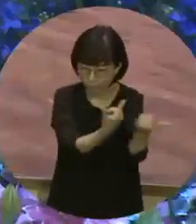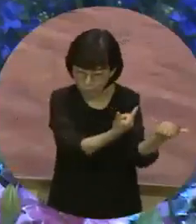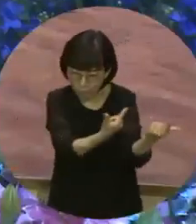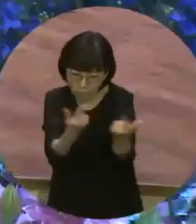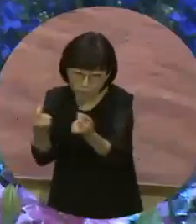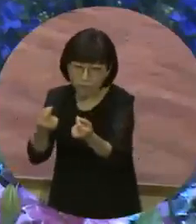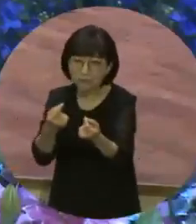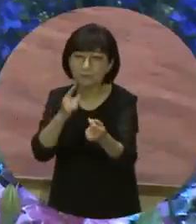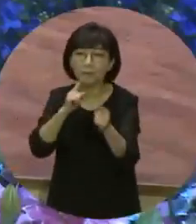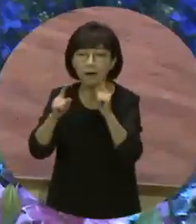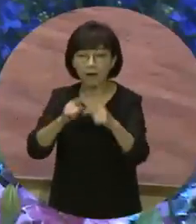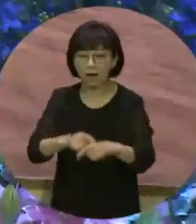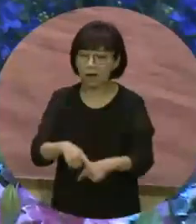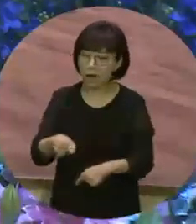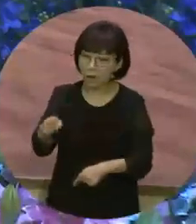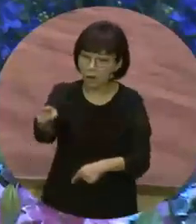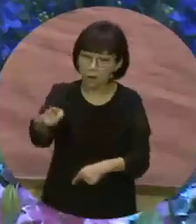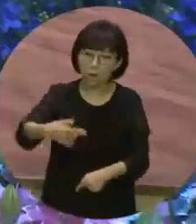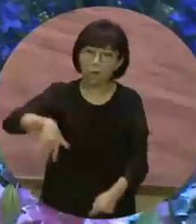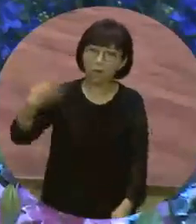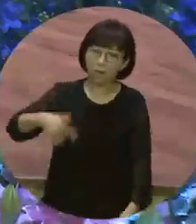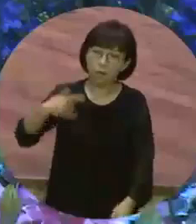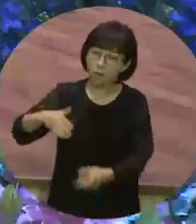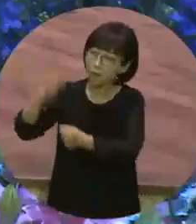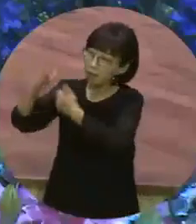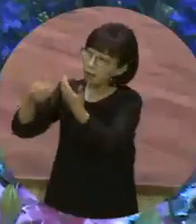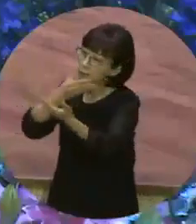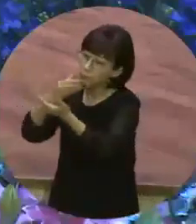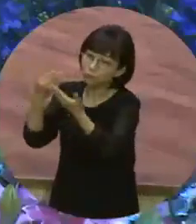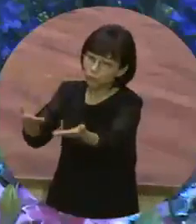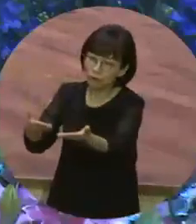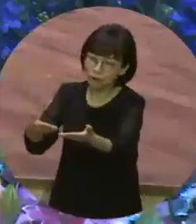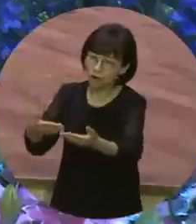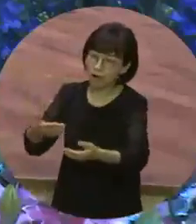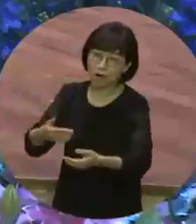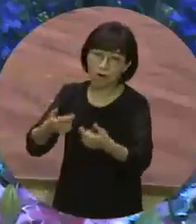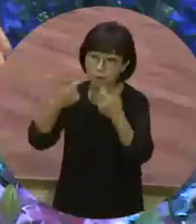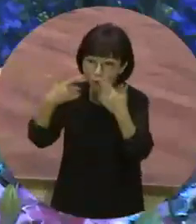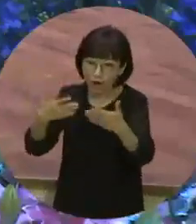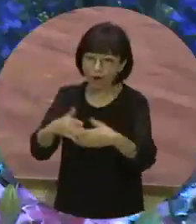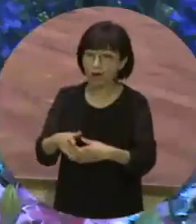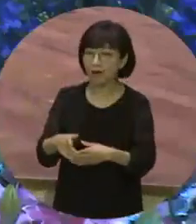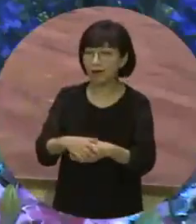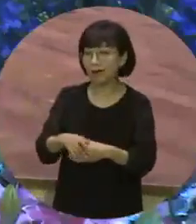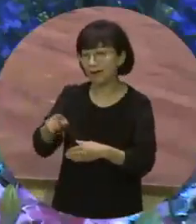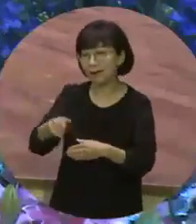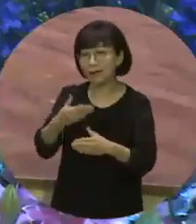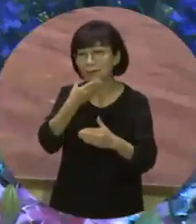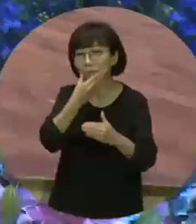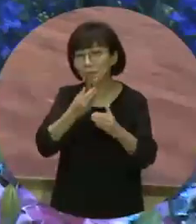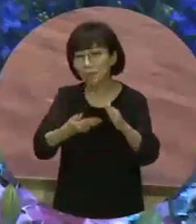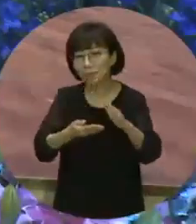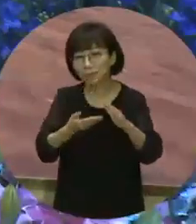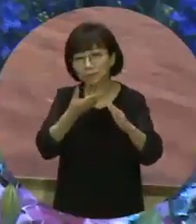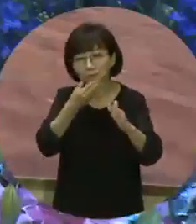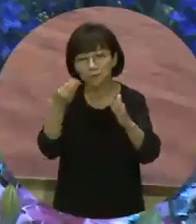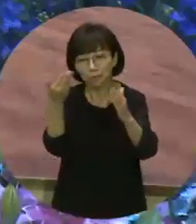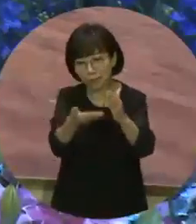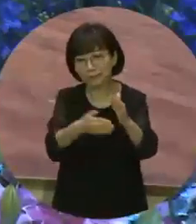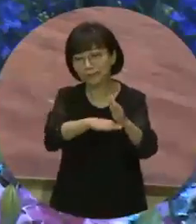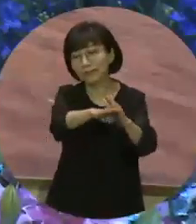야, 저 사람은 복을 받았다. 저 가정을 복을 받은 가정이다.